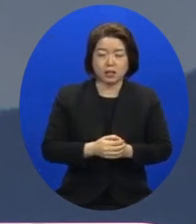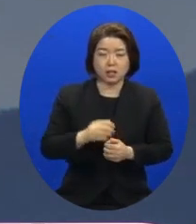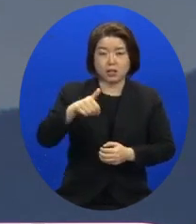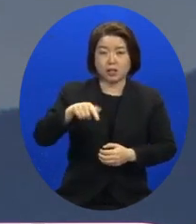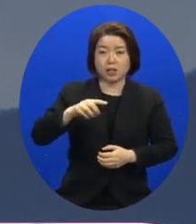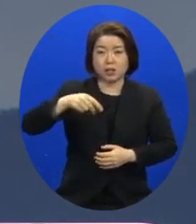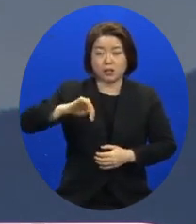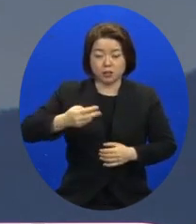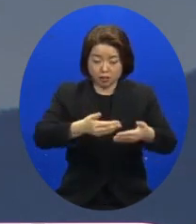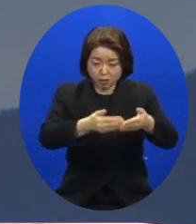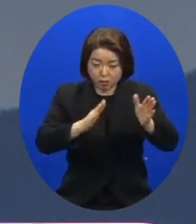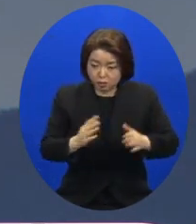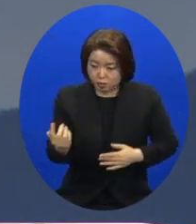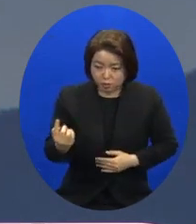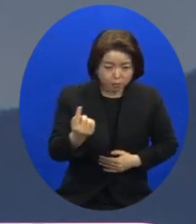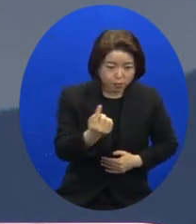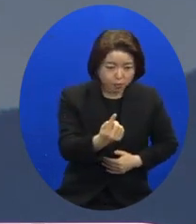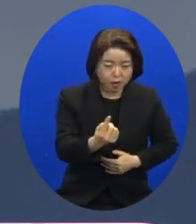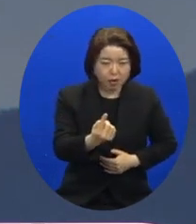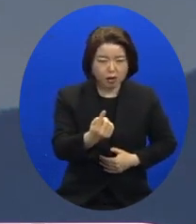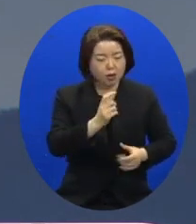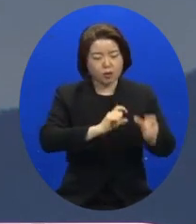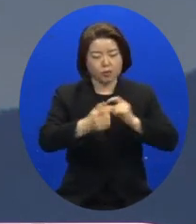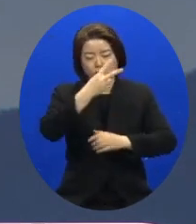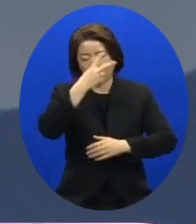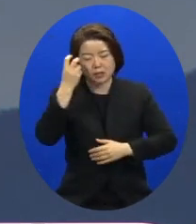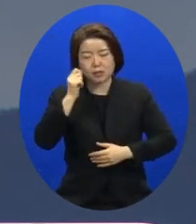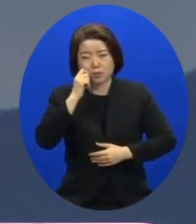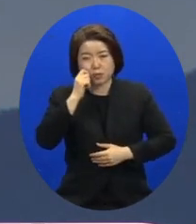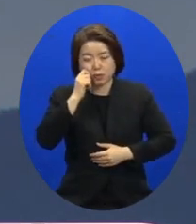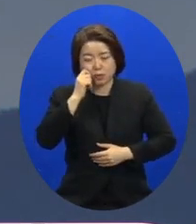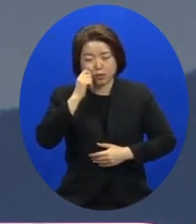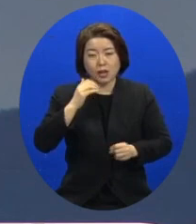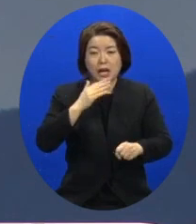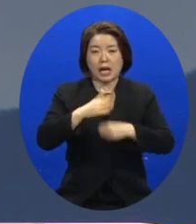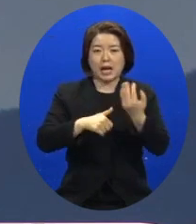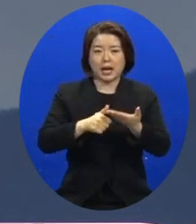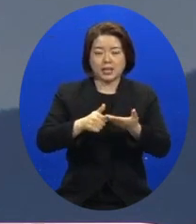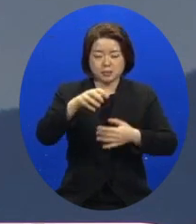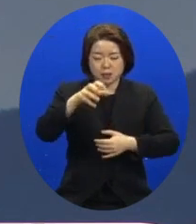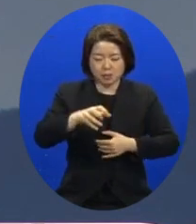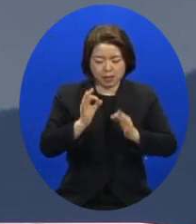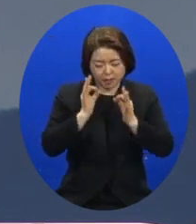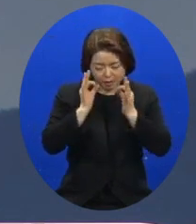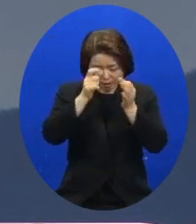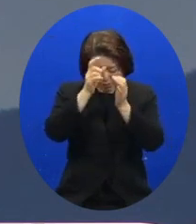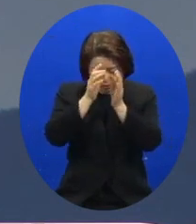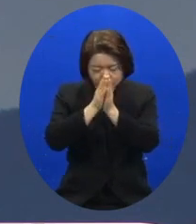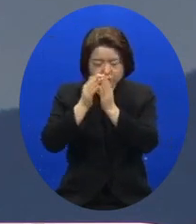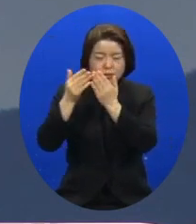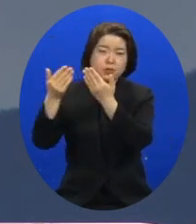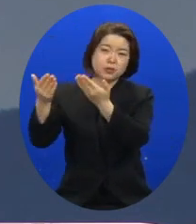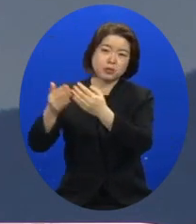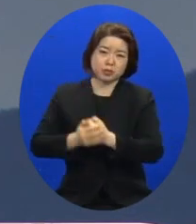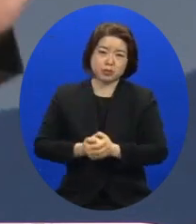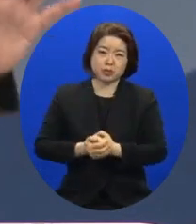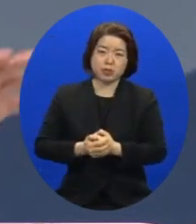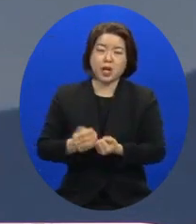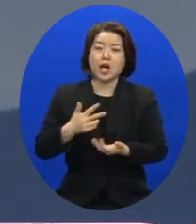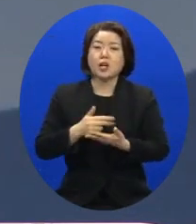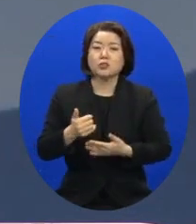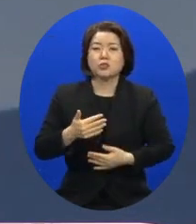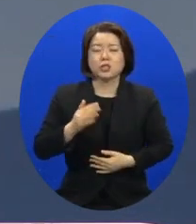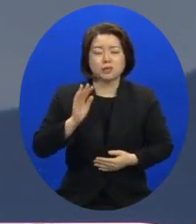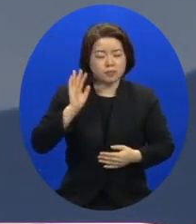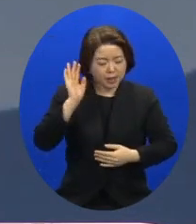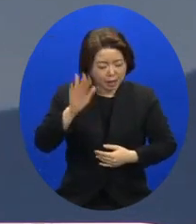나왔습니다. 더 이상 잠이 안 왔어요. 하나님 앞에 간절히 기도하는데, 주님, 제가 더 이상 제